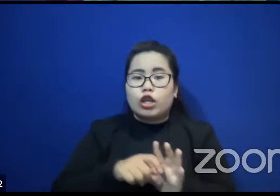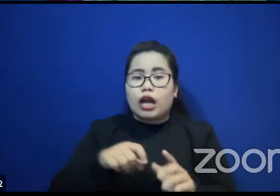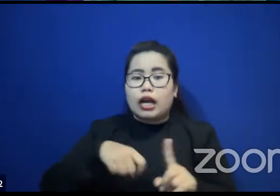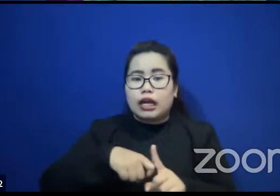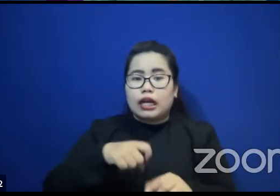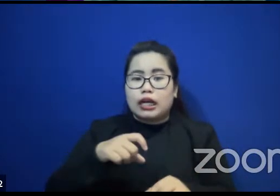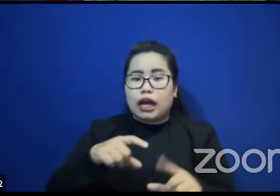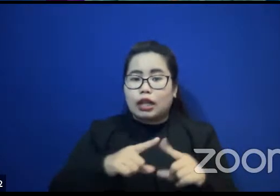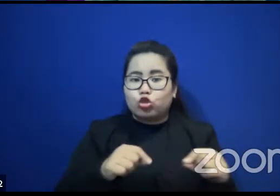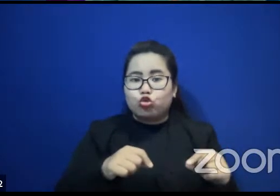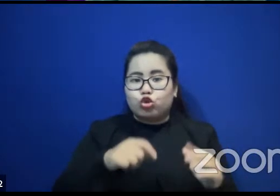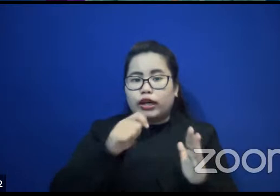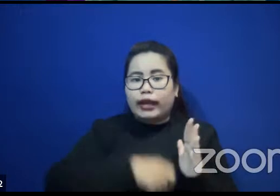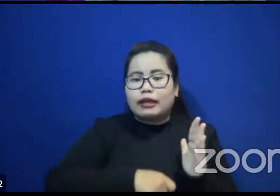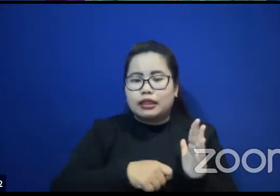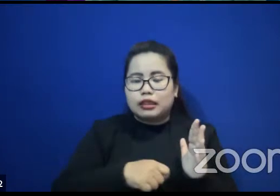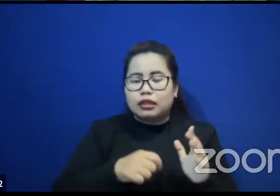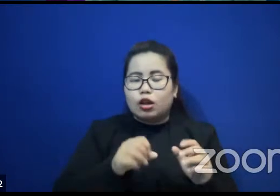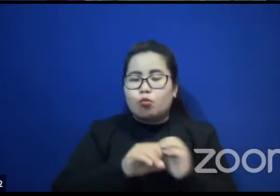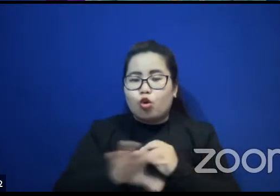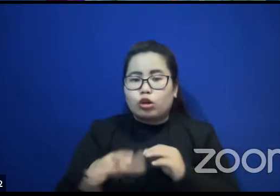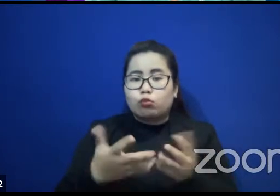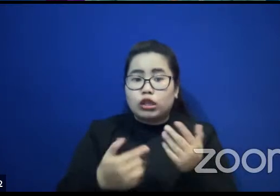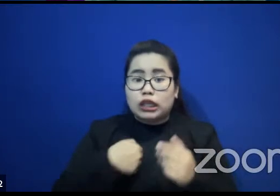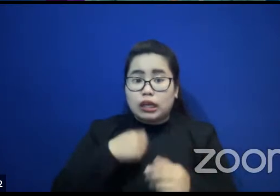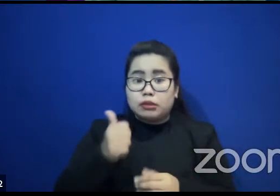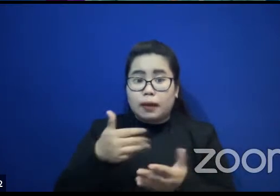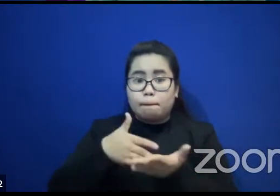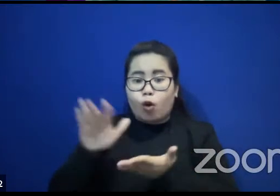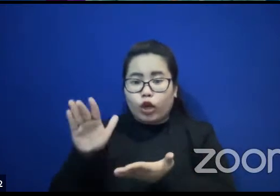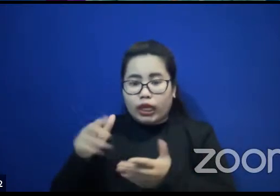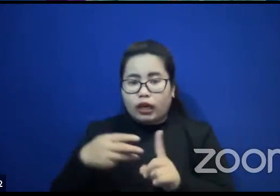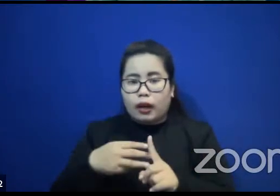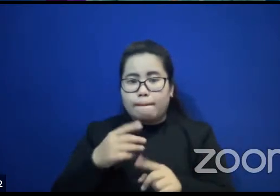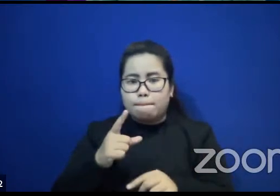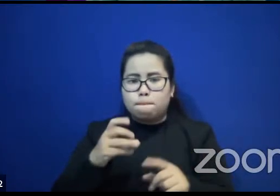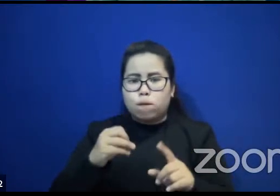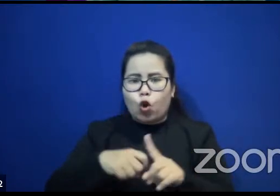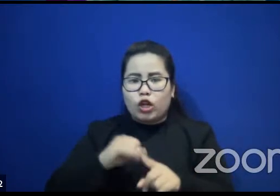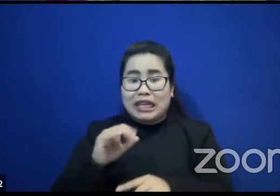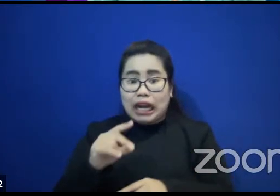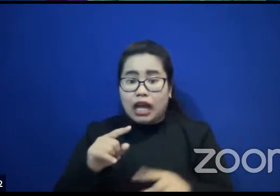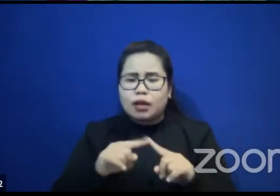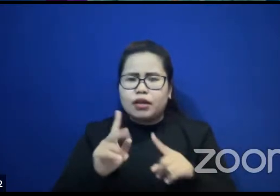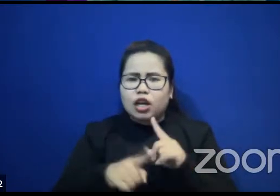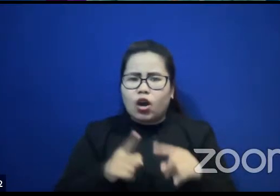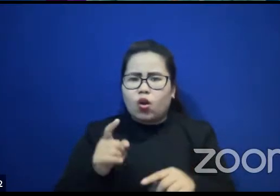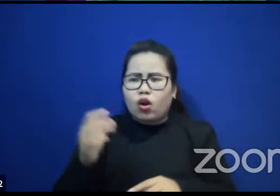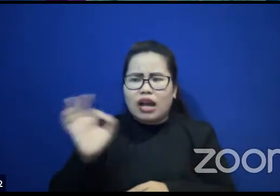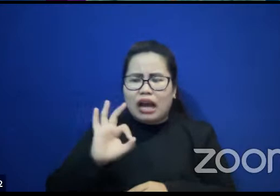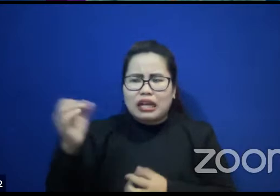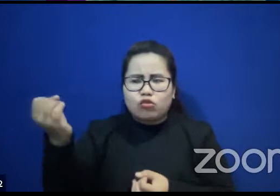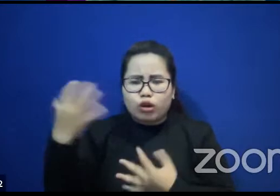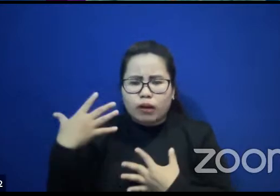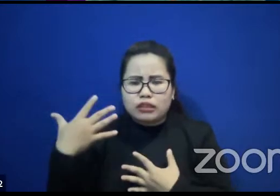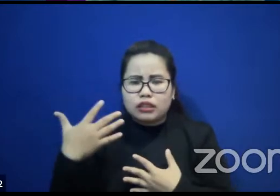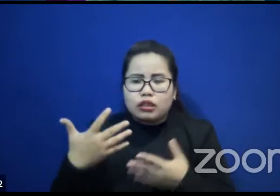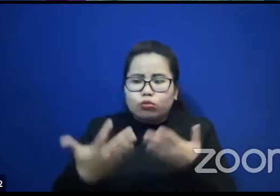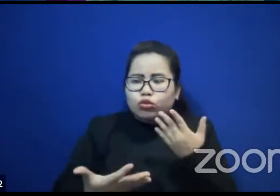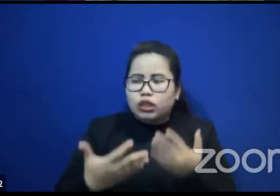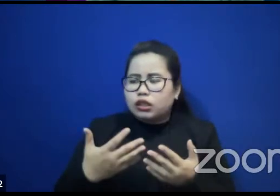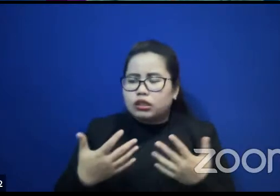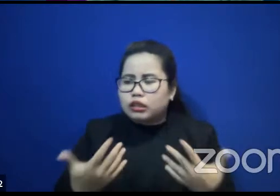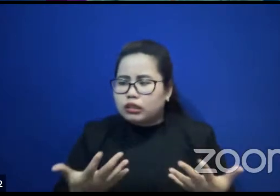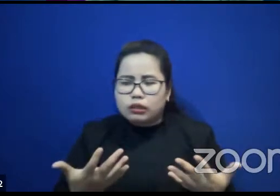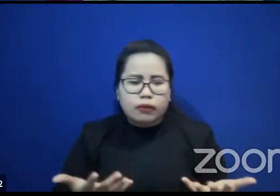akan bisa langsung ngeblok Kalau setahu tapi kalau tidak dikasih tahu mungkin bisa kemana-mana gitu datanya bisa digunakan untuk